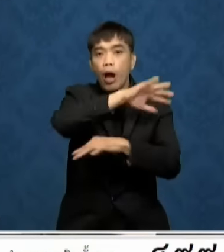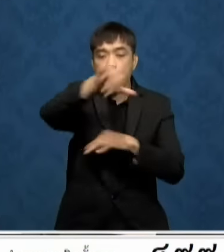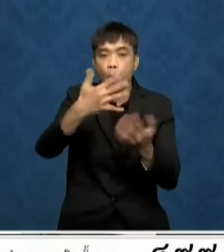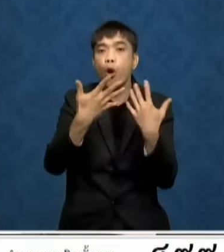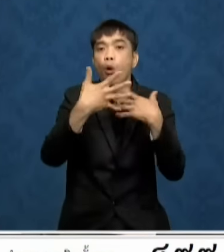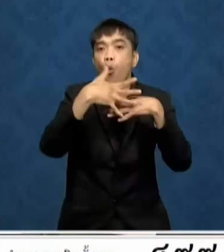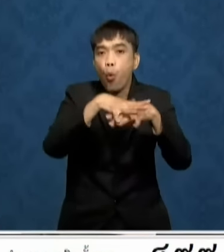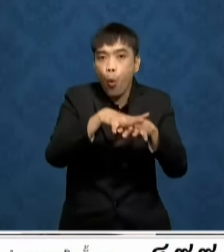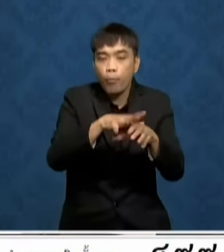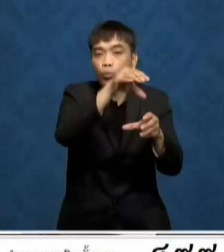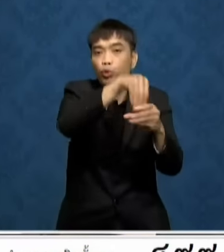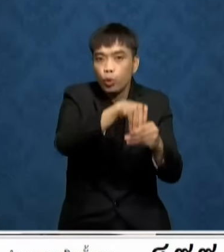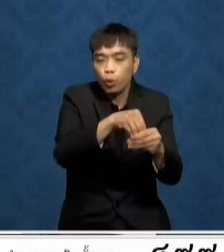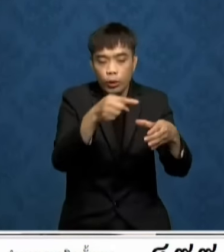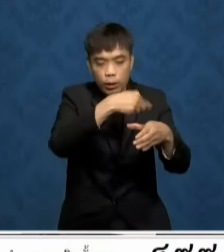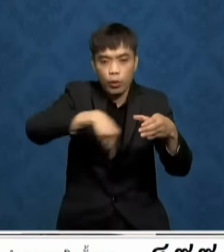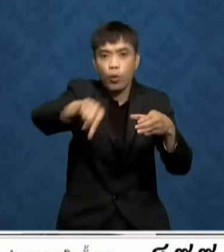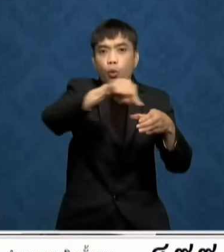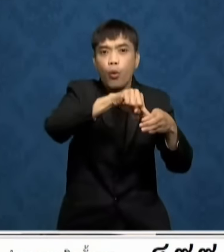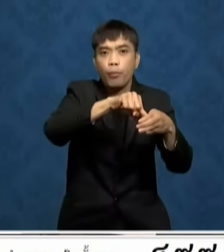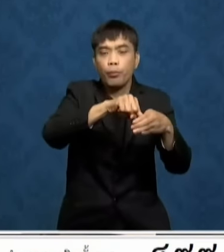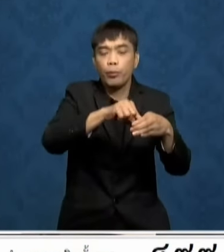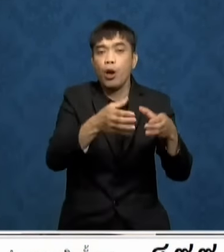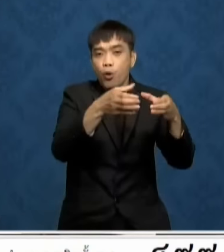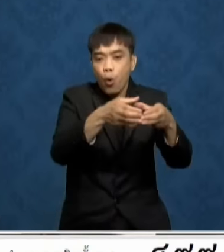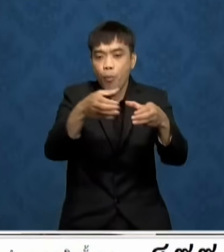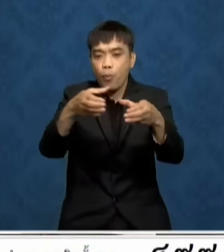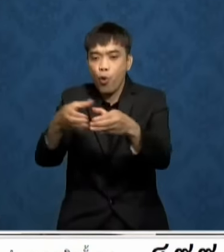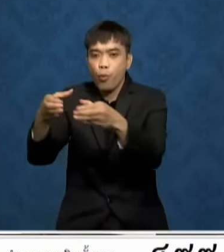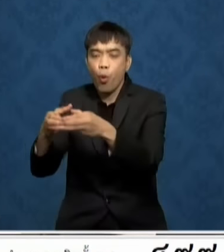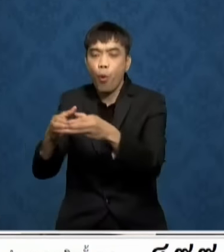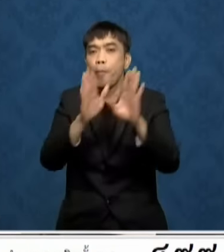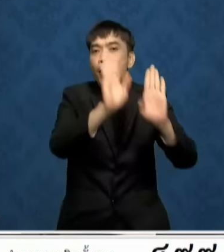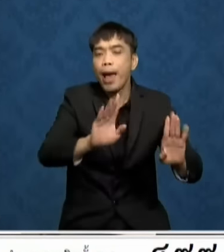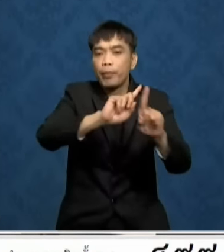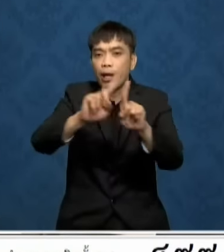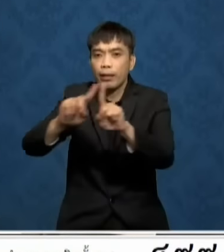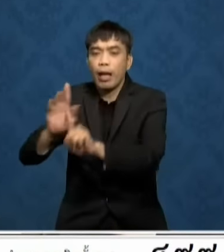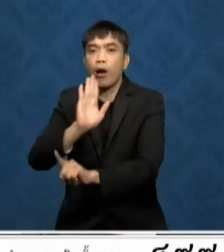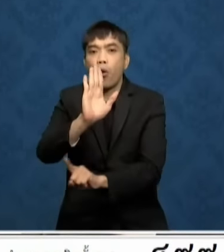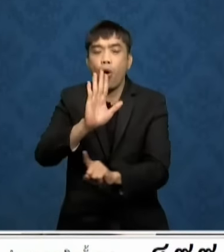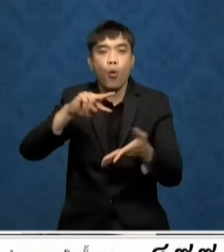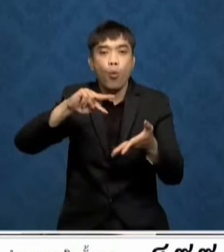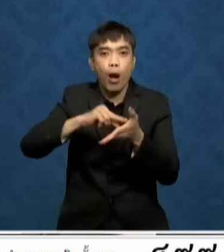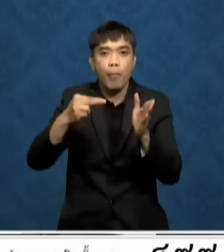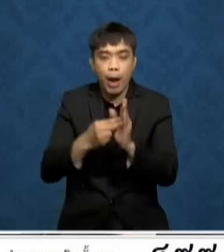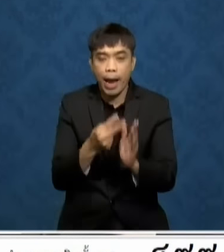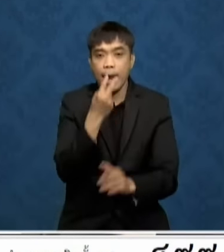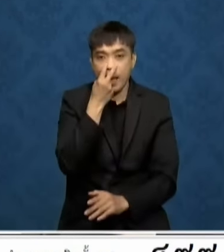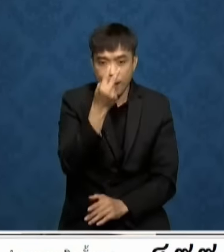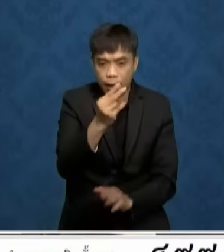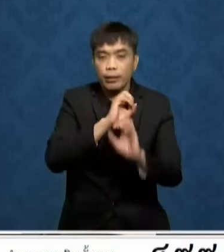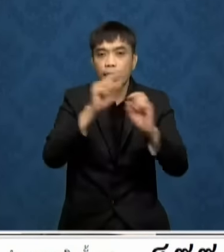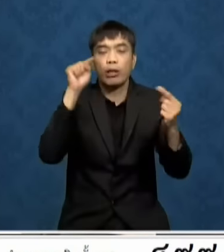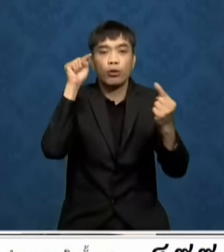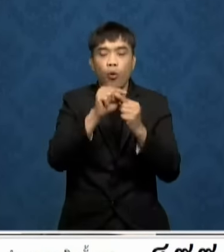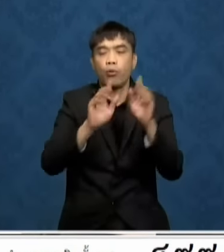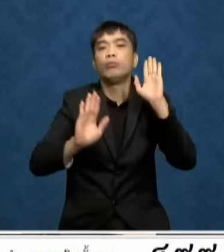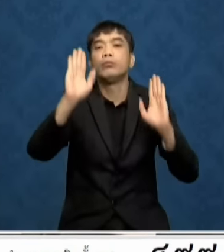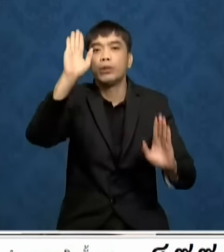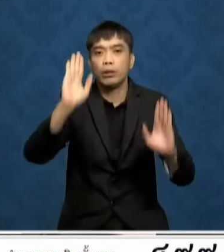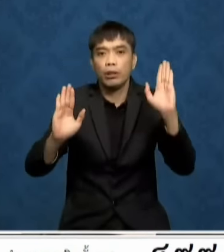างความหลากหลายของพรรคการเมืองคือภาพสะท้อนความเข้มแข็งของระบอบประชาธิปไตยและเจตจำนงที่ทรงพลังของประชา